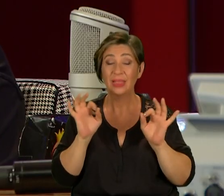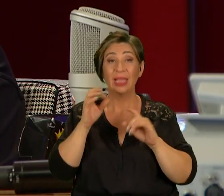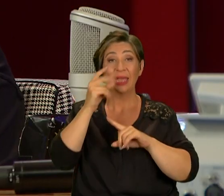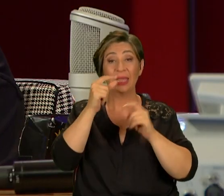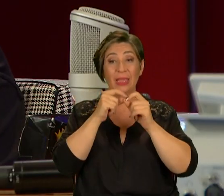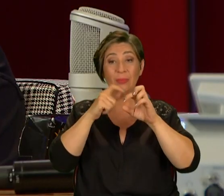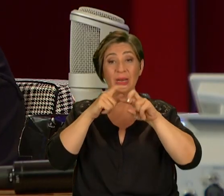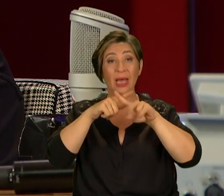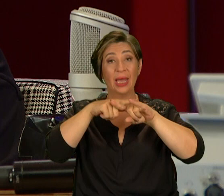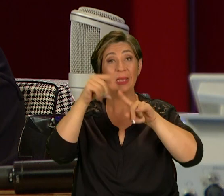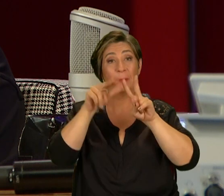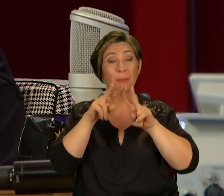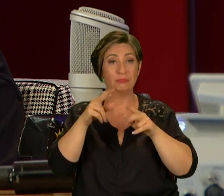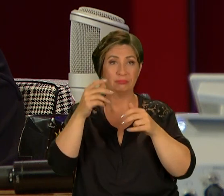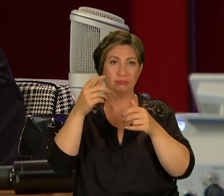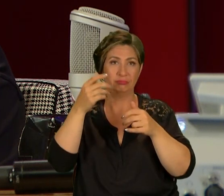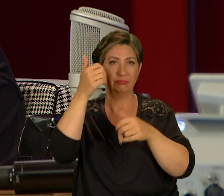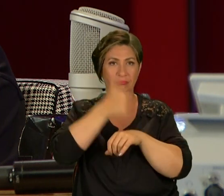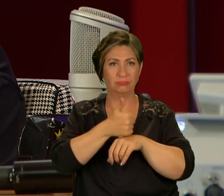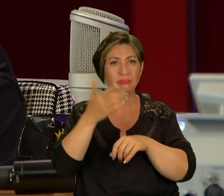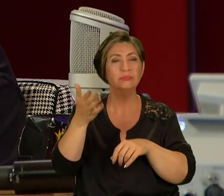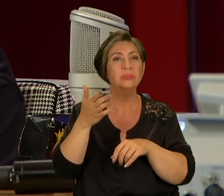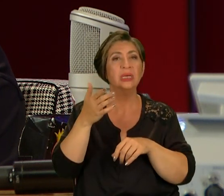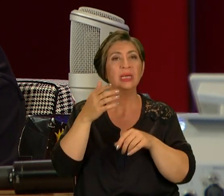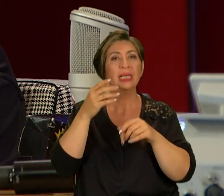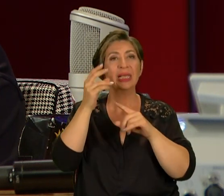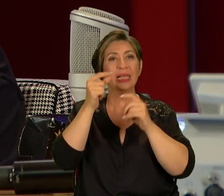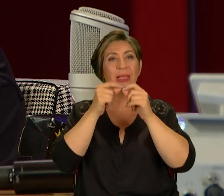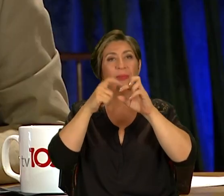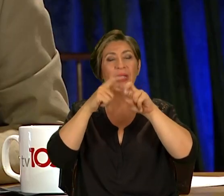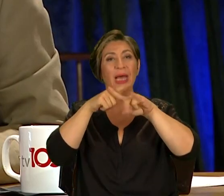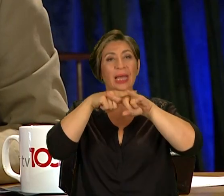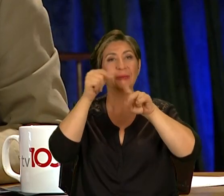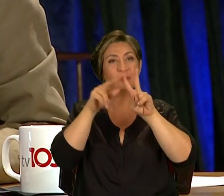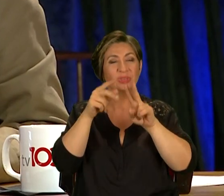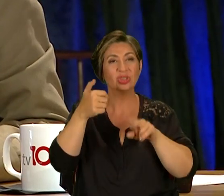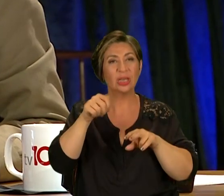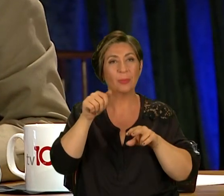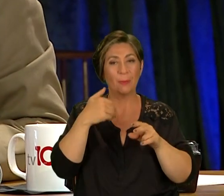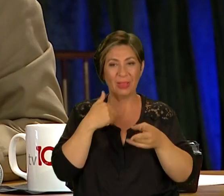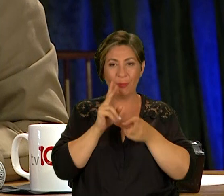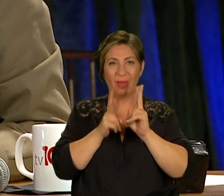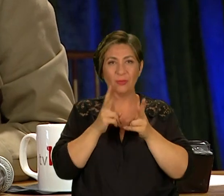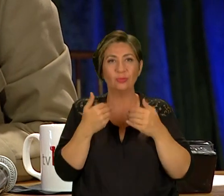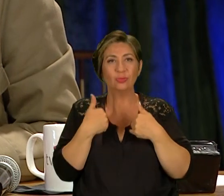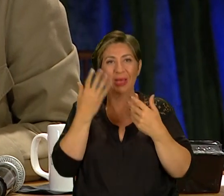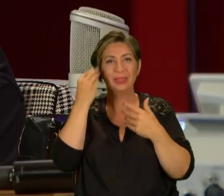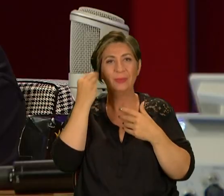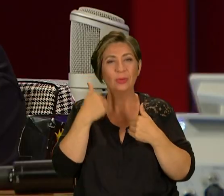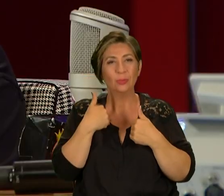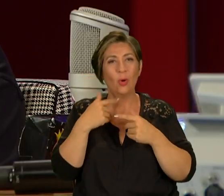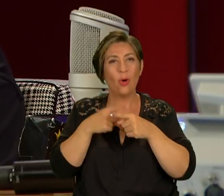İbrahim başında her şeyin. İbrahim kim? İbrahim Çakmak. Benim ben de pavyoncu olduğum için artık